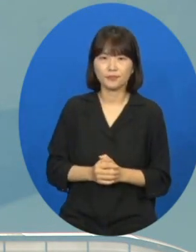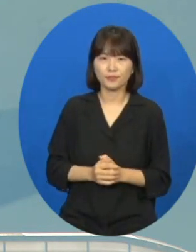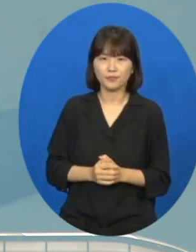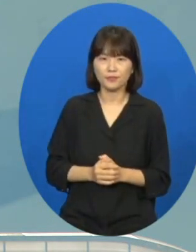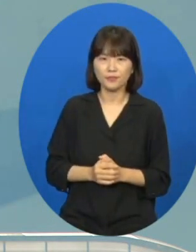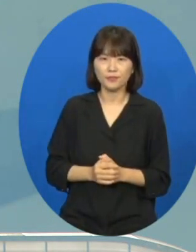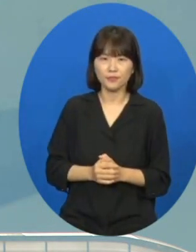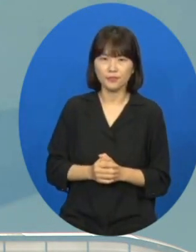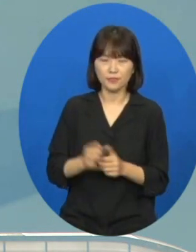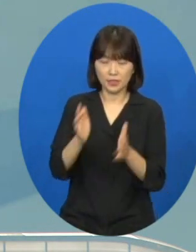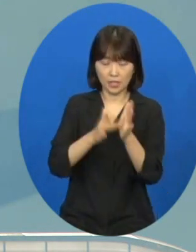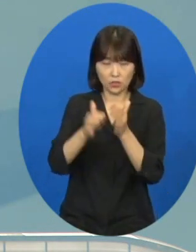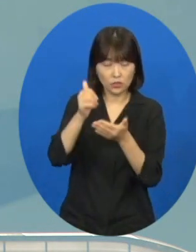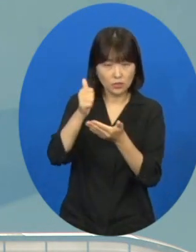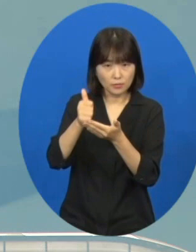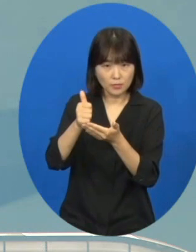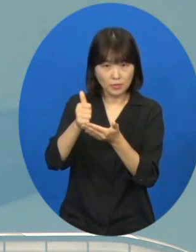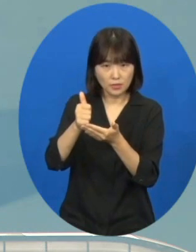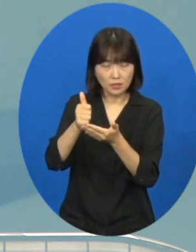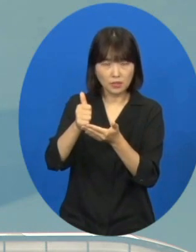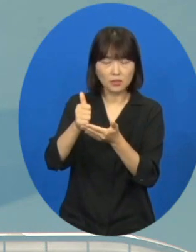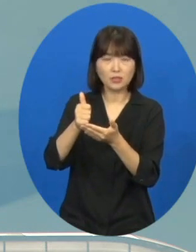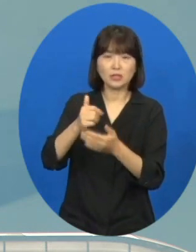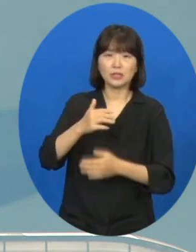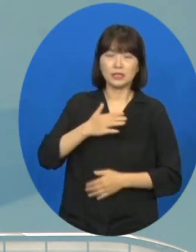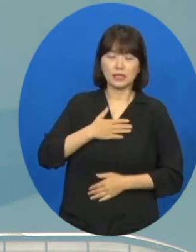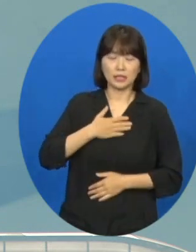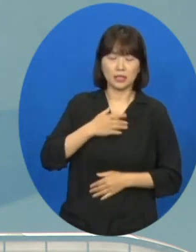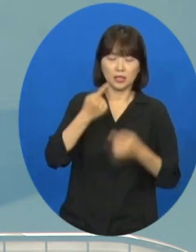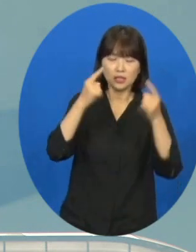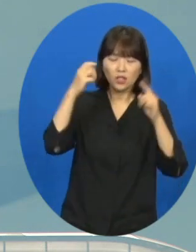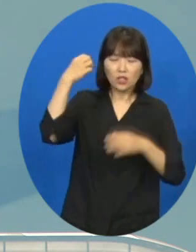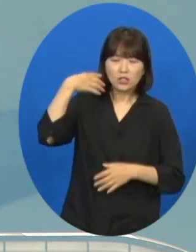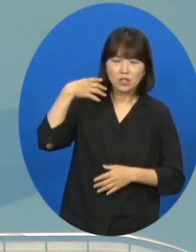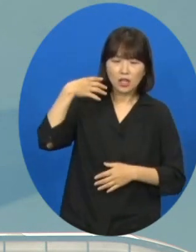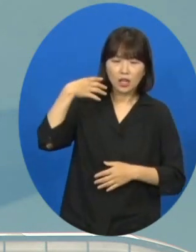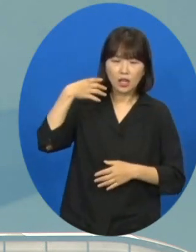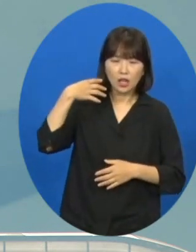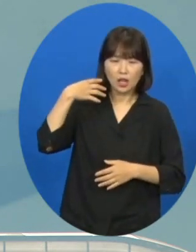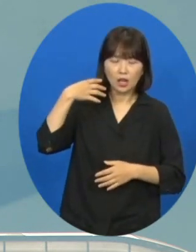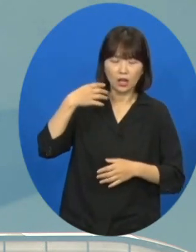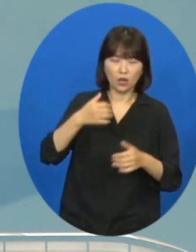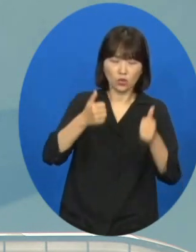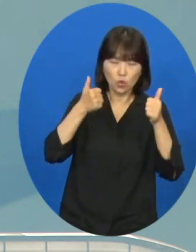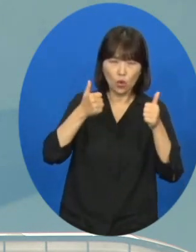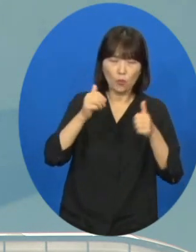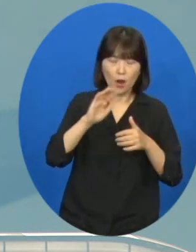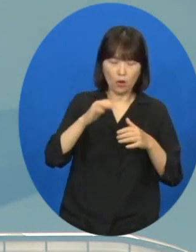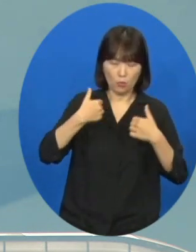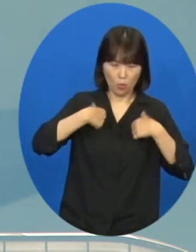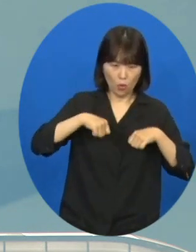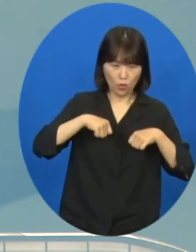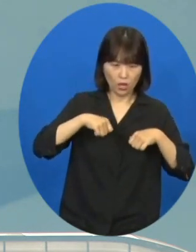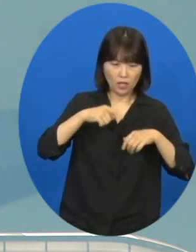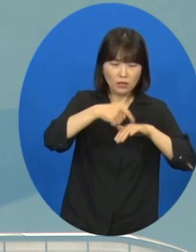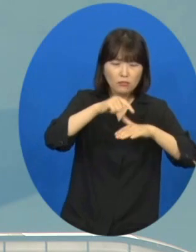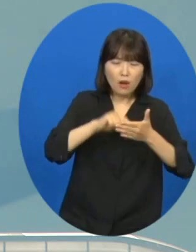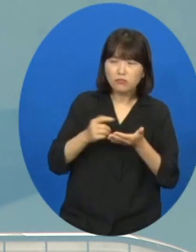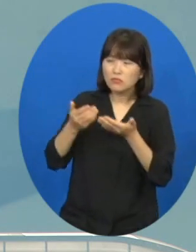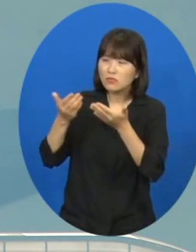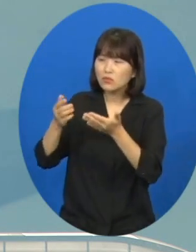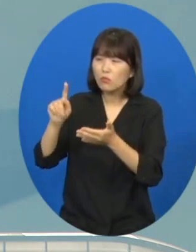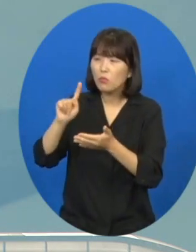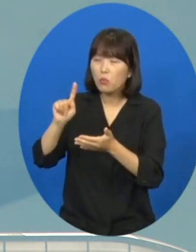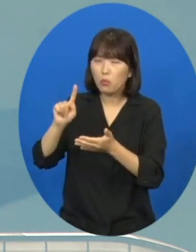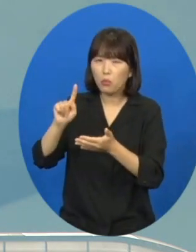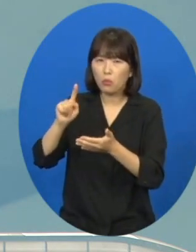아, 예수님에게 제 석사학위가 무슨 소용이 있겠어요? 아니 예수님이 그것 가지고 무슨 소용이